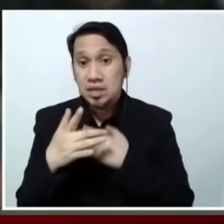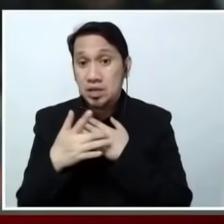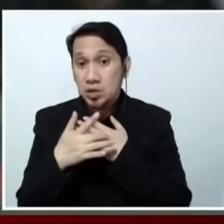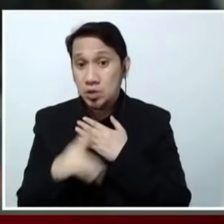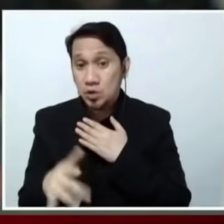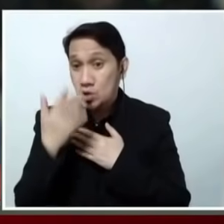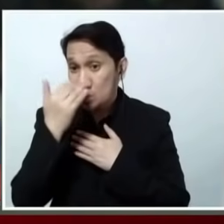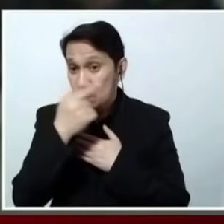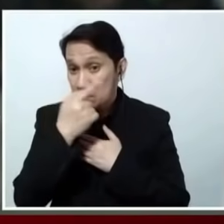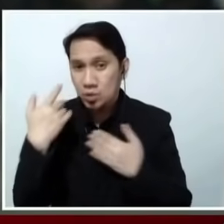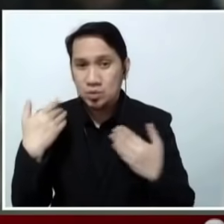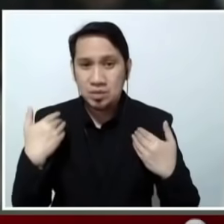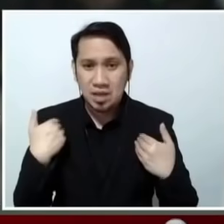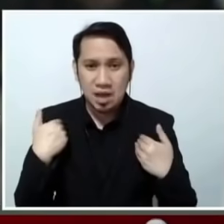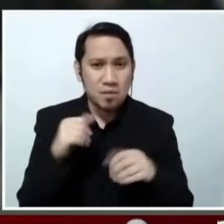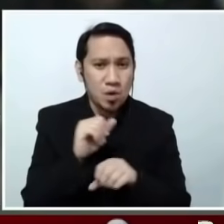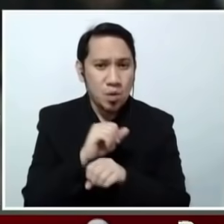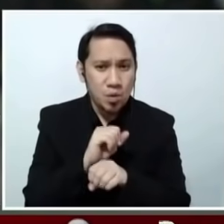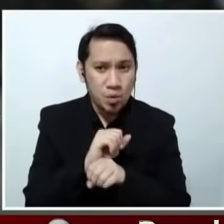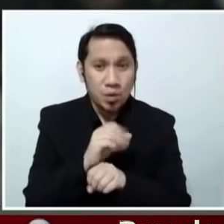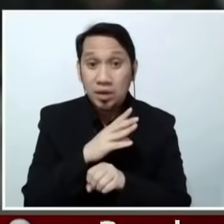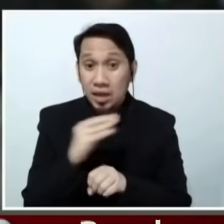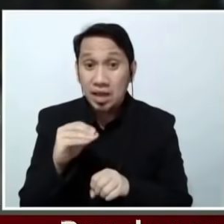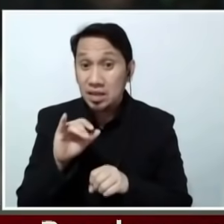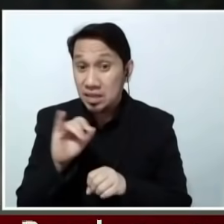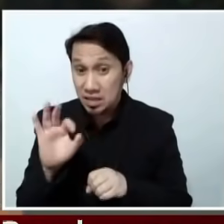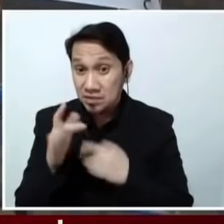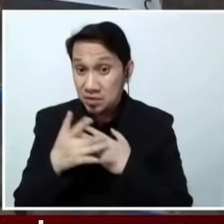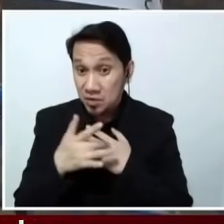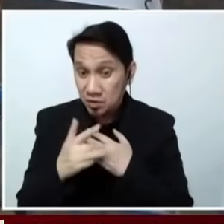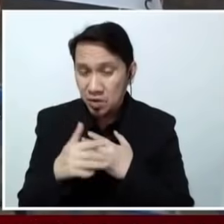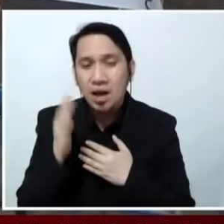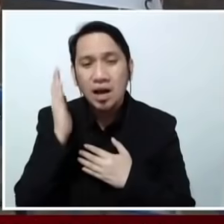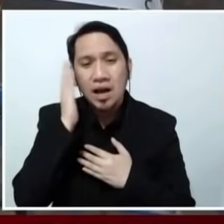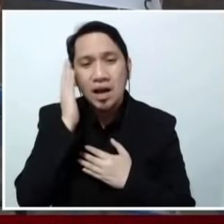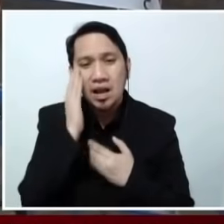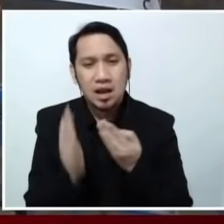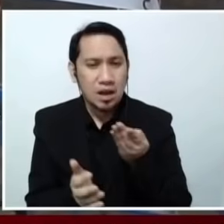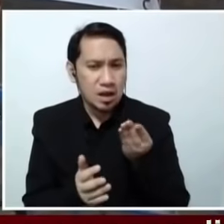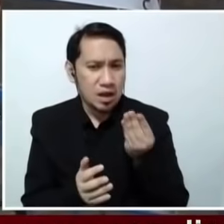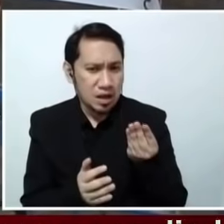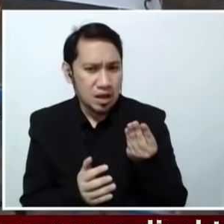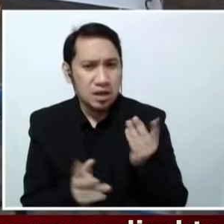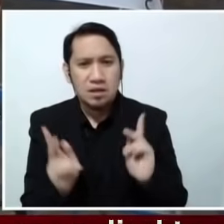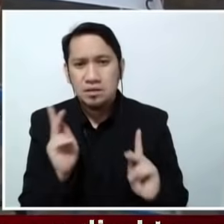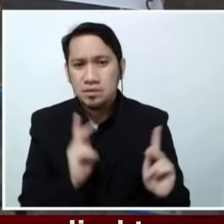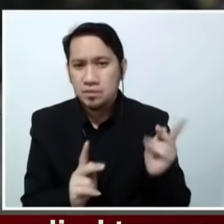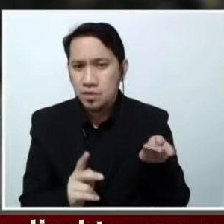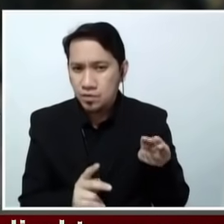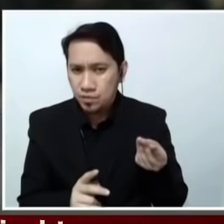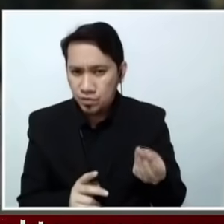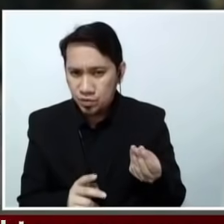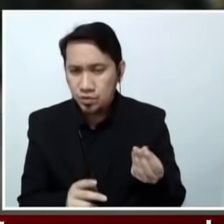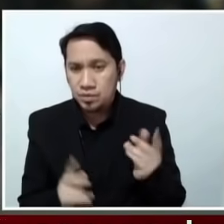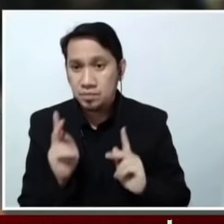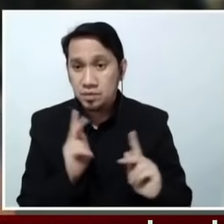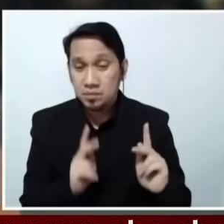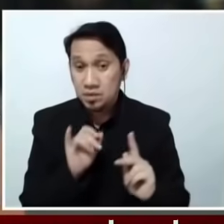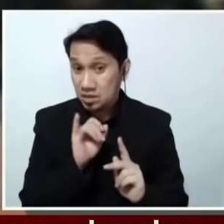mga trabaho pa eh. At sa pagmaaga, kakunti pa yung pupunta rito. Kung hindi